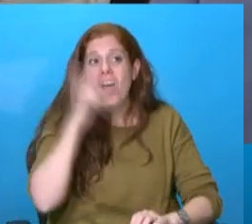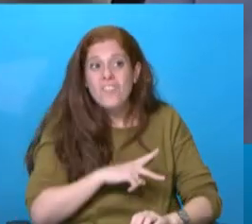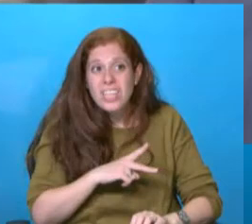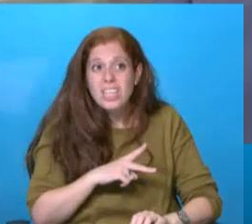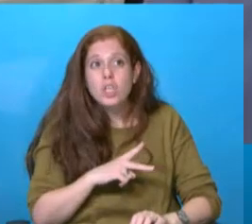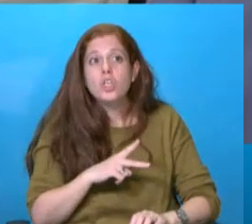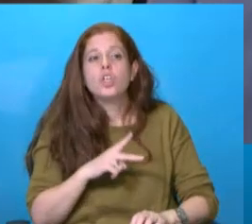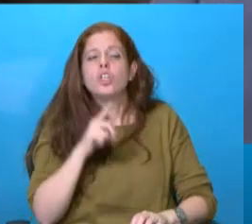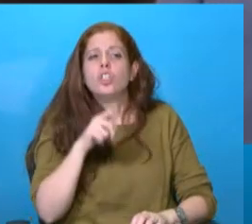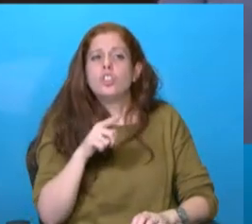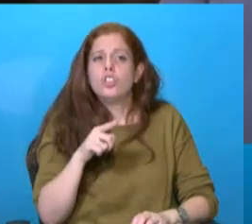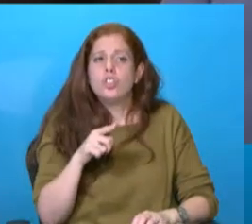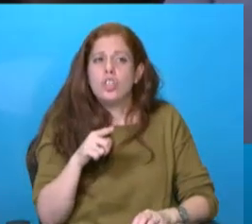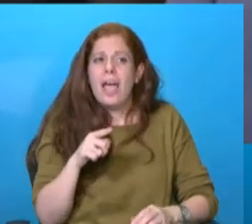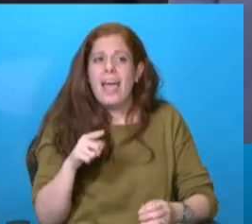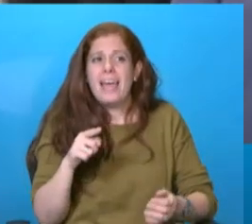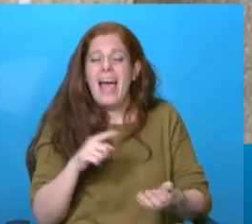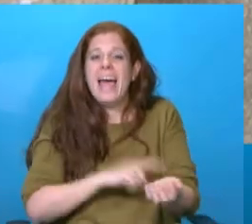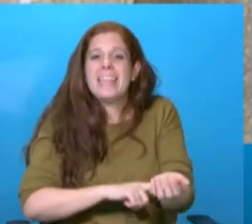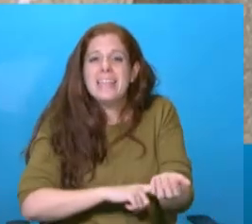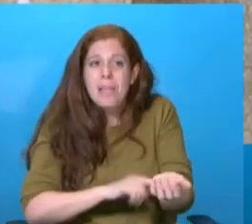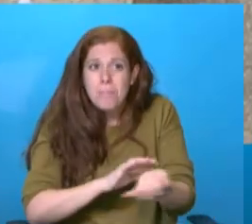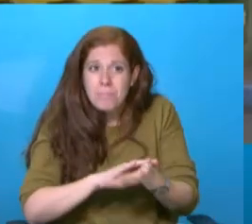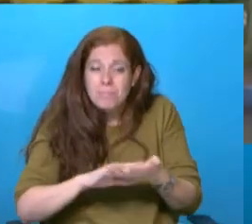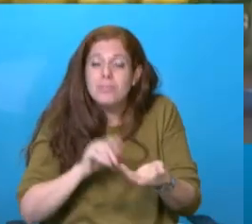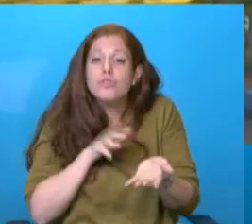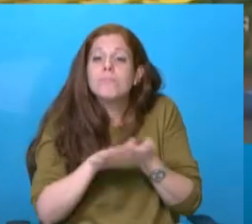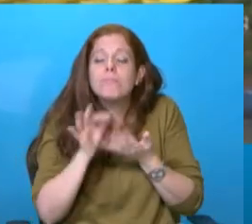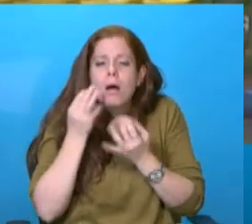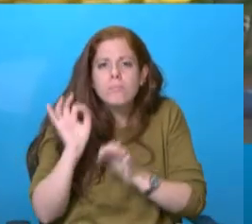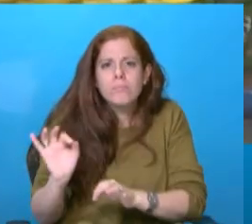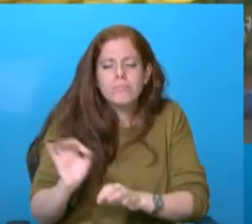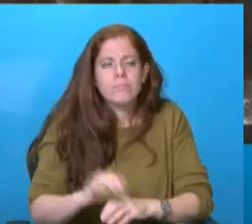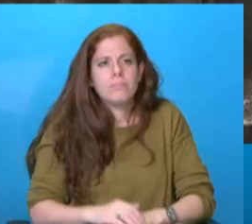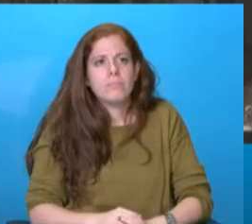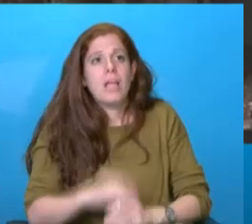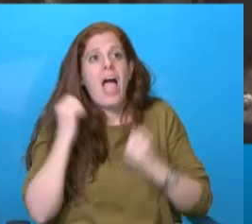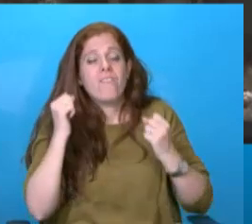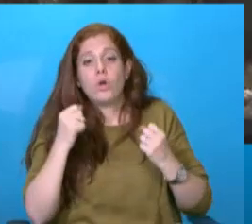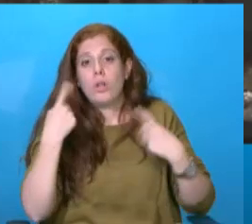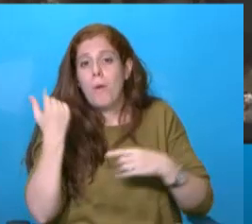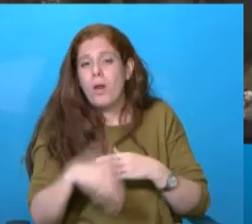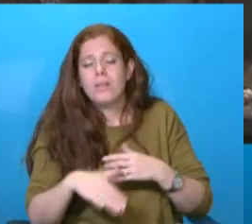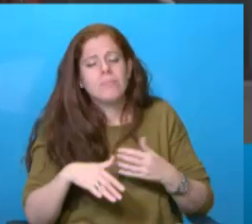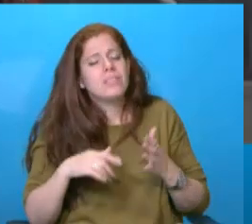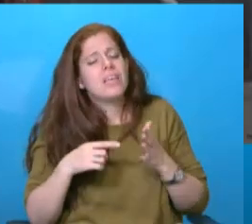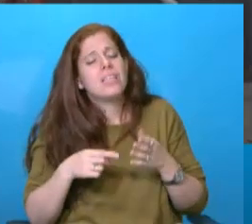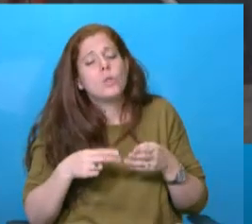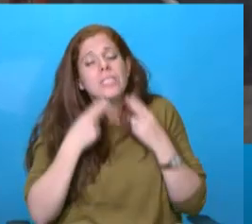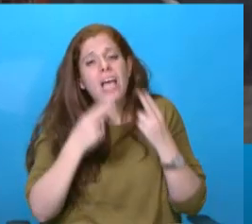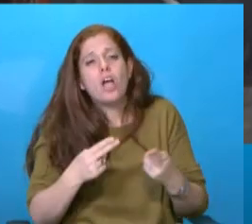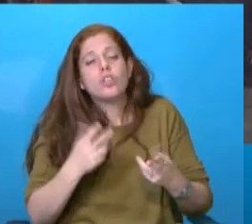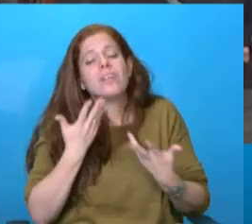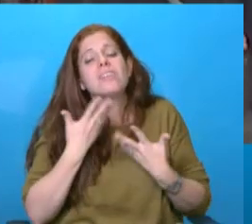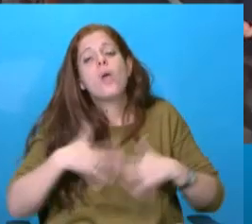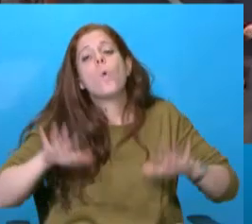נזום פוש חונה שוהדוי ריכטה שודה. הפגנות הימים האחרונים הן תולדה של ייאוש עמוק של האזרחים האיראנים מהמצב הכלכלי